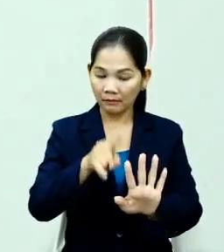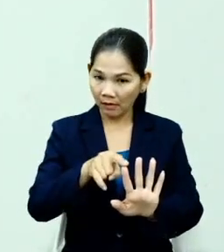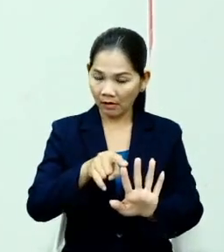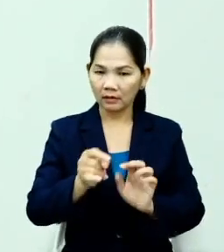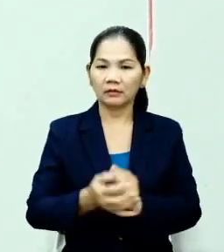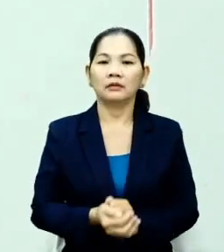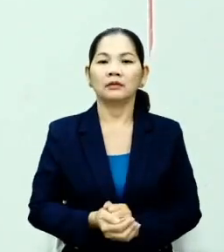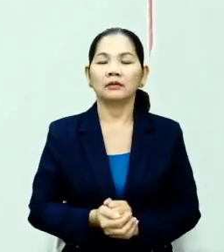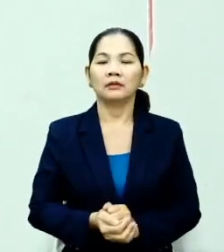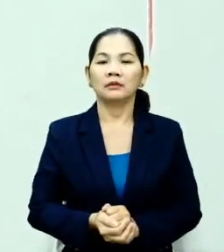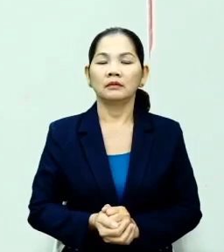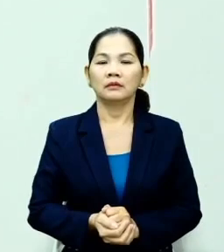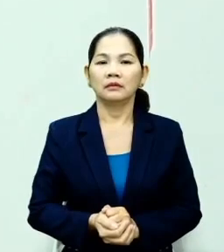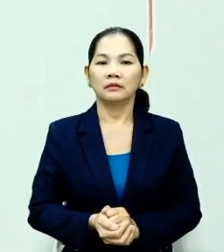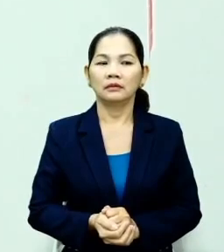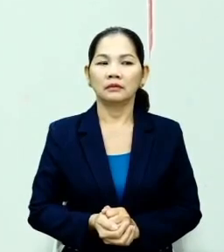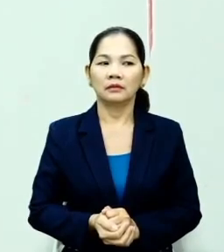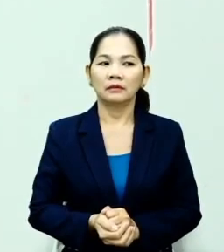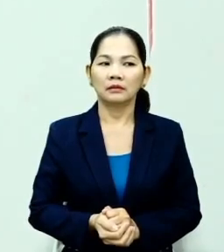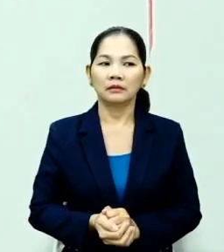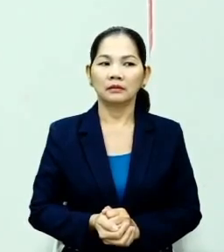án